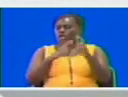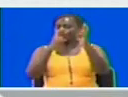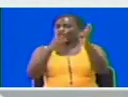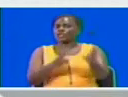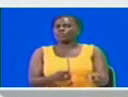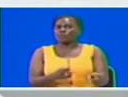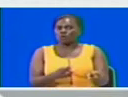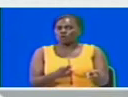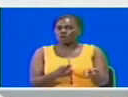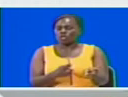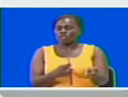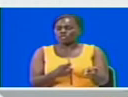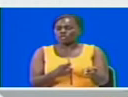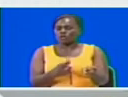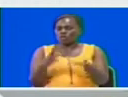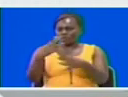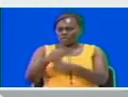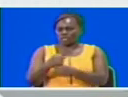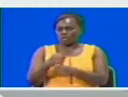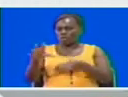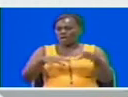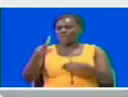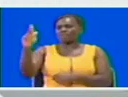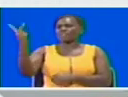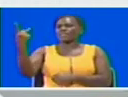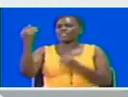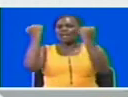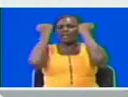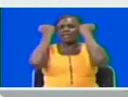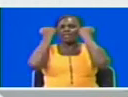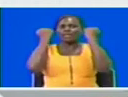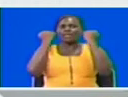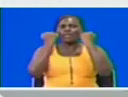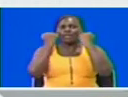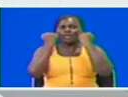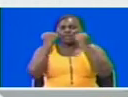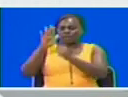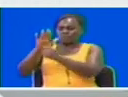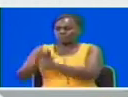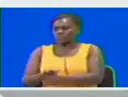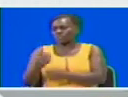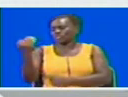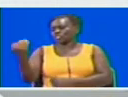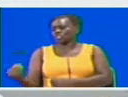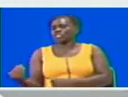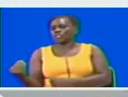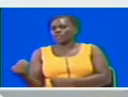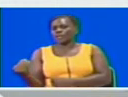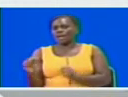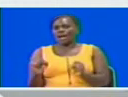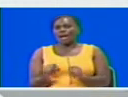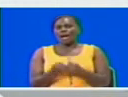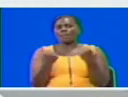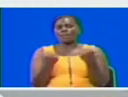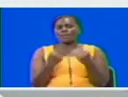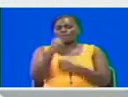iliyotolewa na Childline Kenya, ripoti kuhusiana na kesi za dhulma dhidi ya watoto ambayo imeweza kufanywa katika